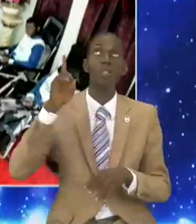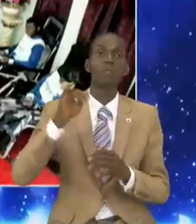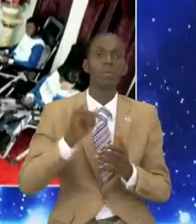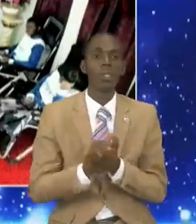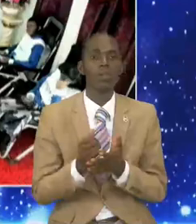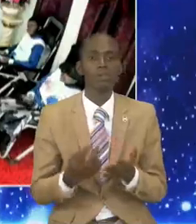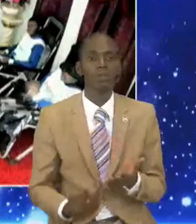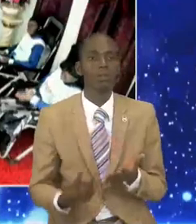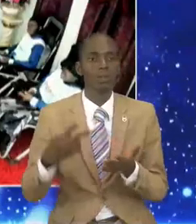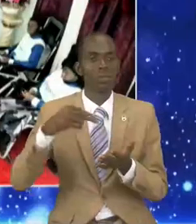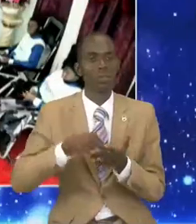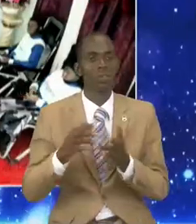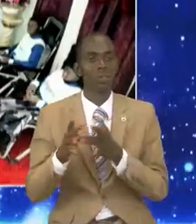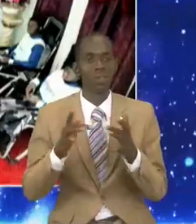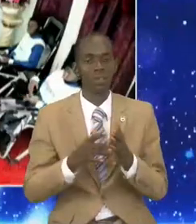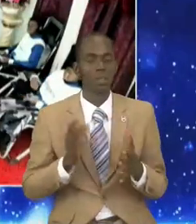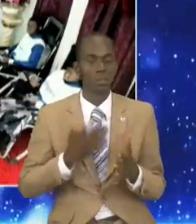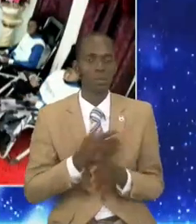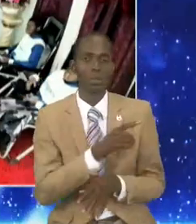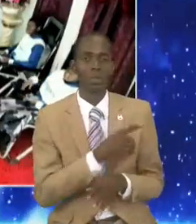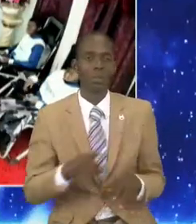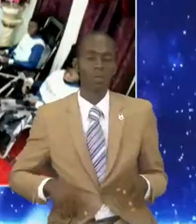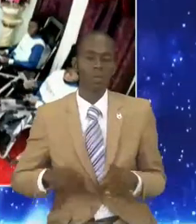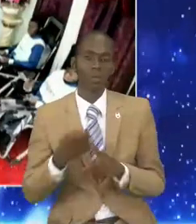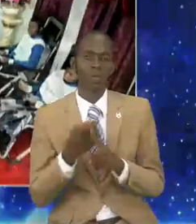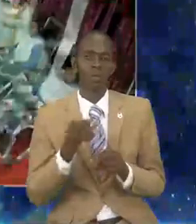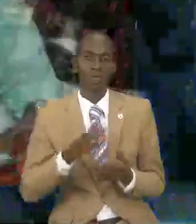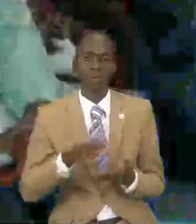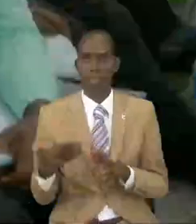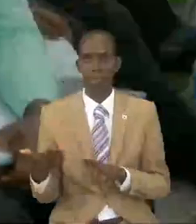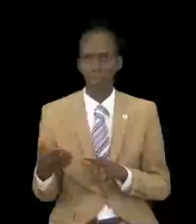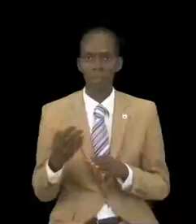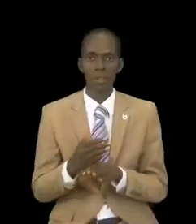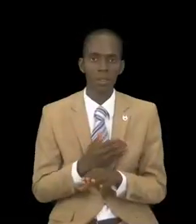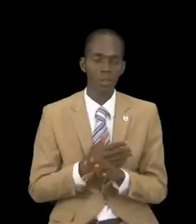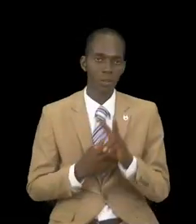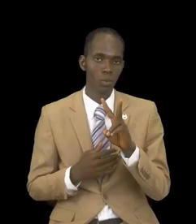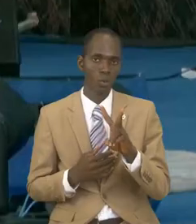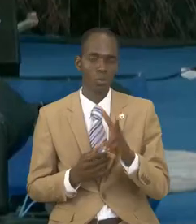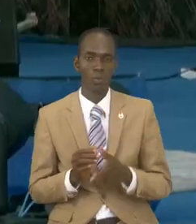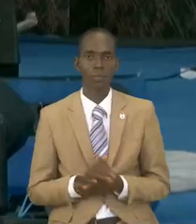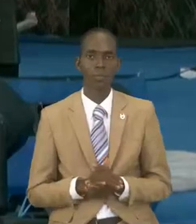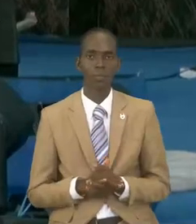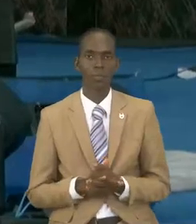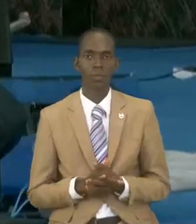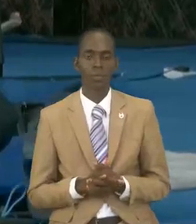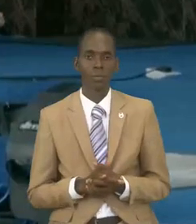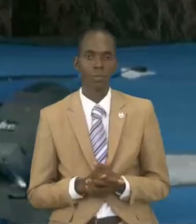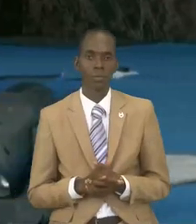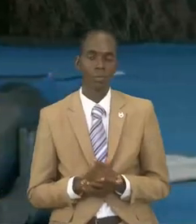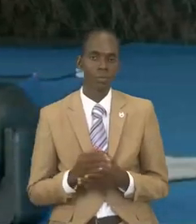des morts, Jésus notre Seigneur. Voyons deuxième partie ici, deuxième sous-thème,